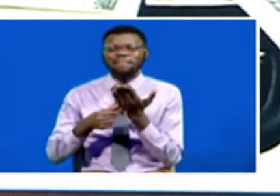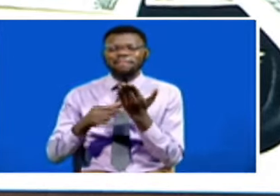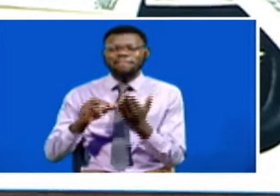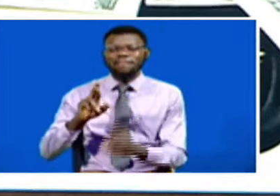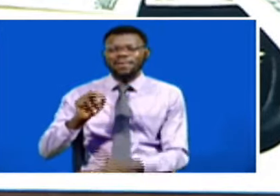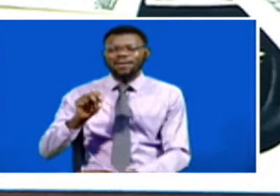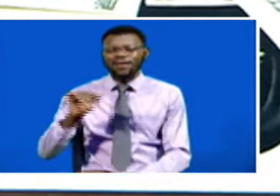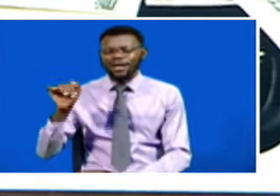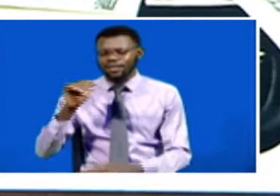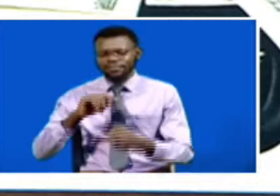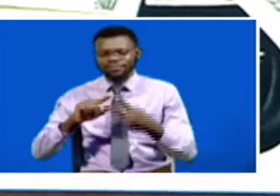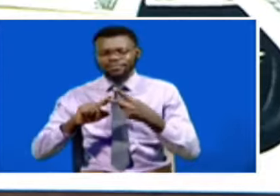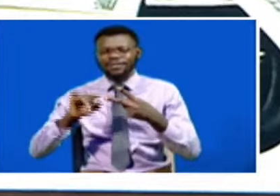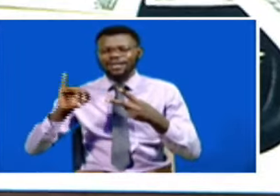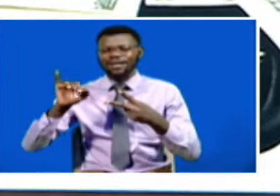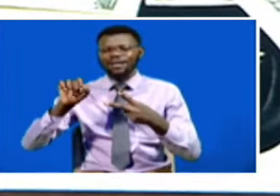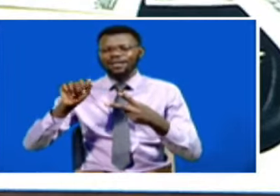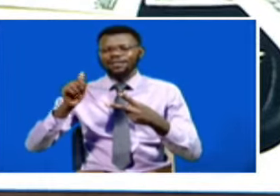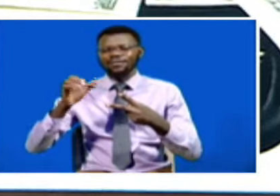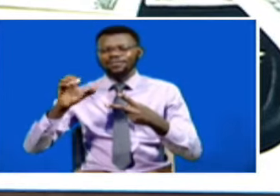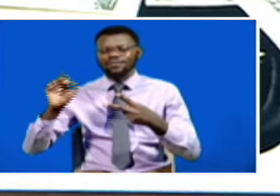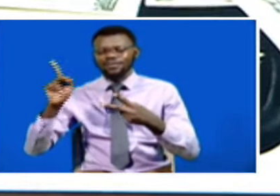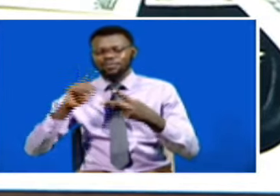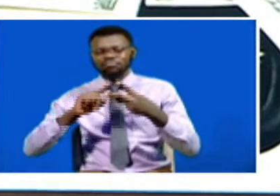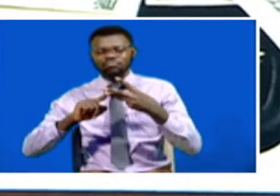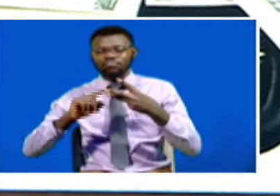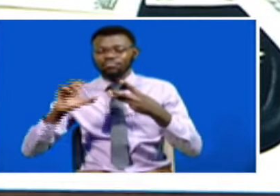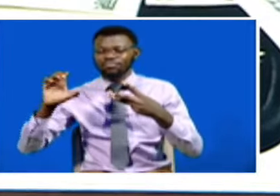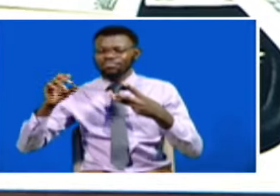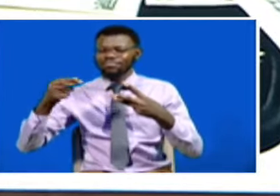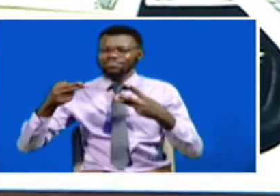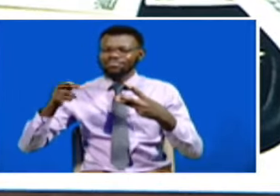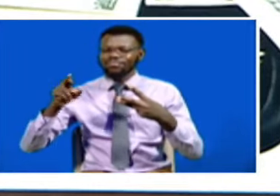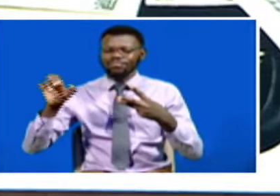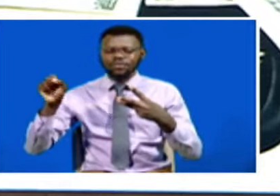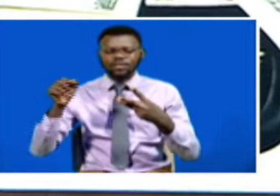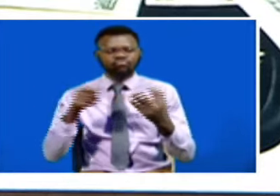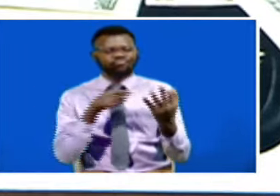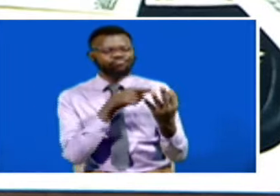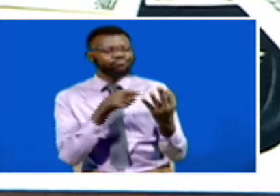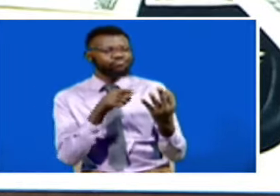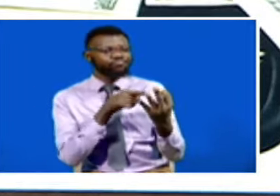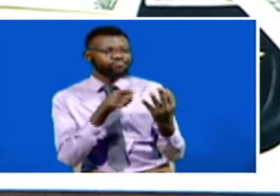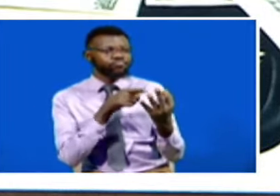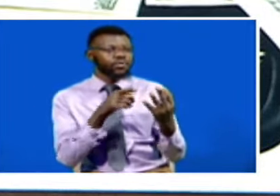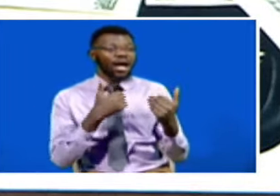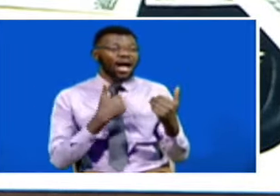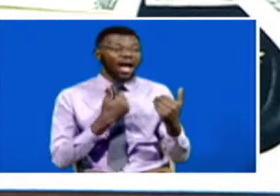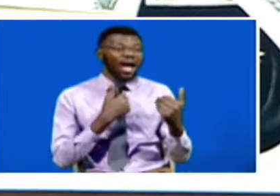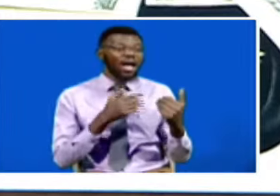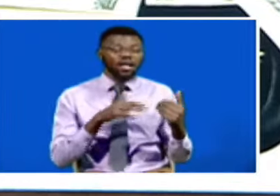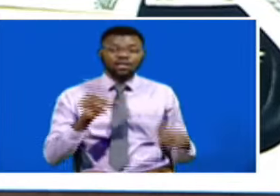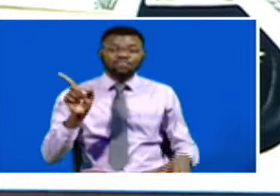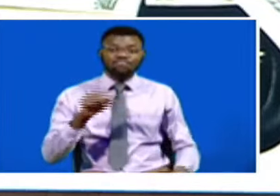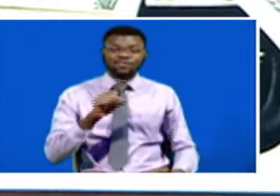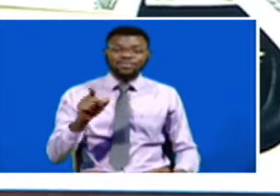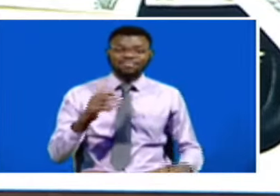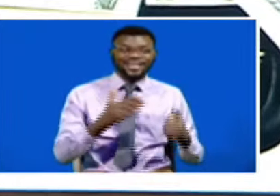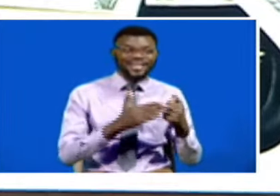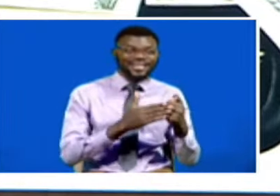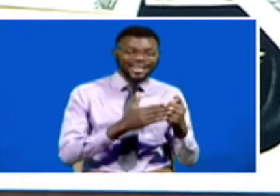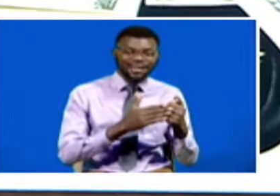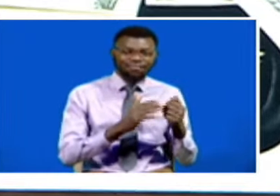Isaac Ikua Kihara na Chris Oyunge Ontita wanashtakiwa kwa makosa tisa, mojawapo ikiwa ni